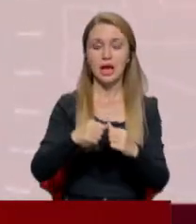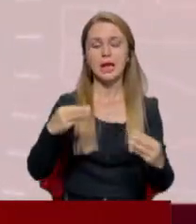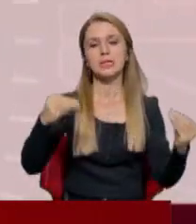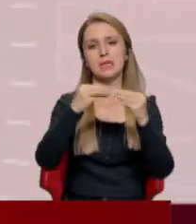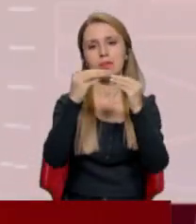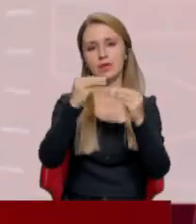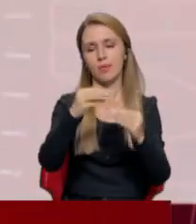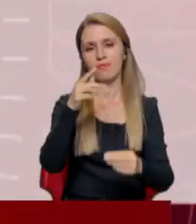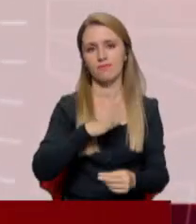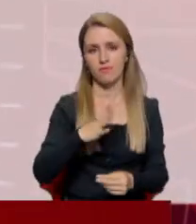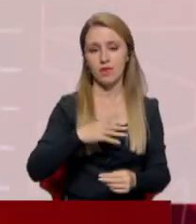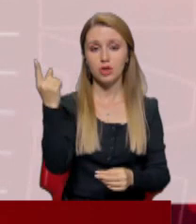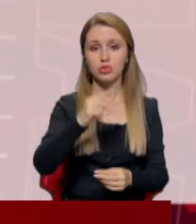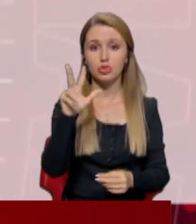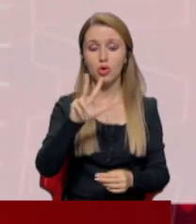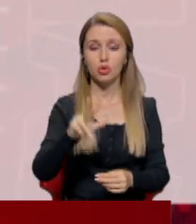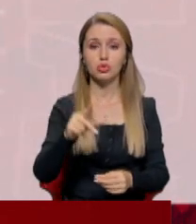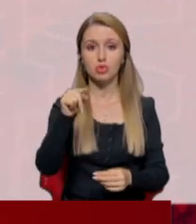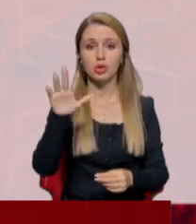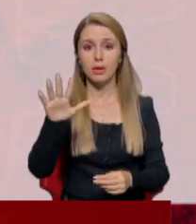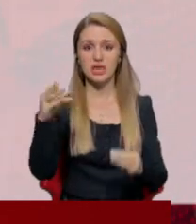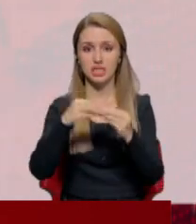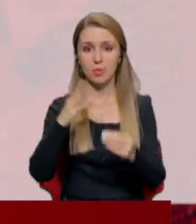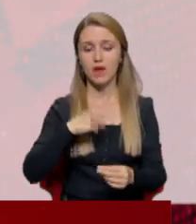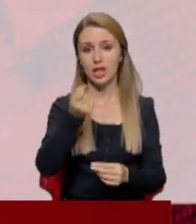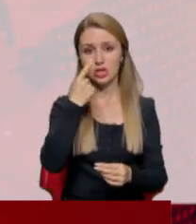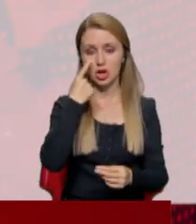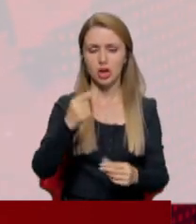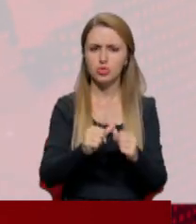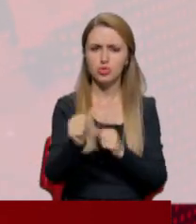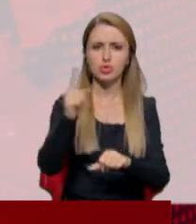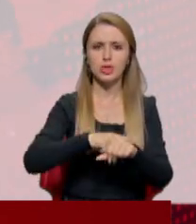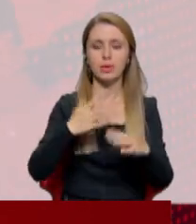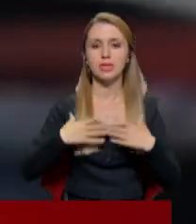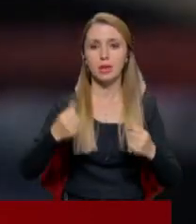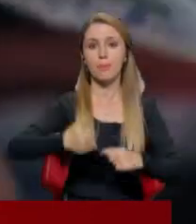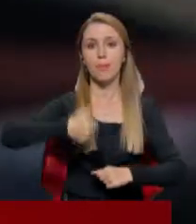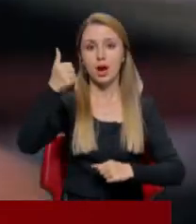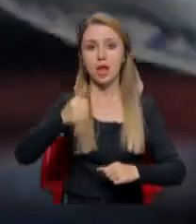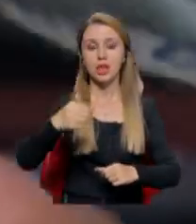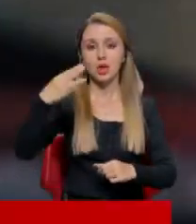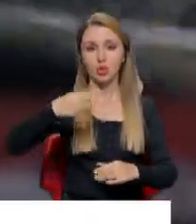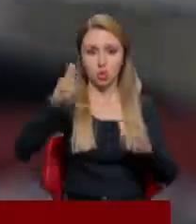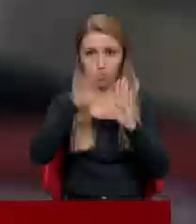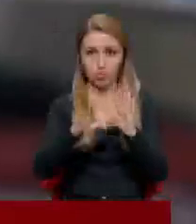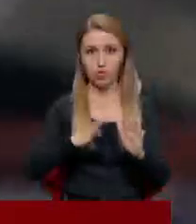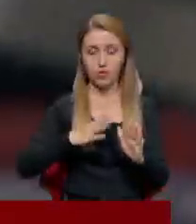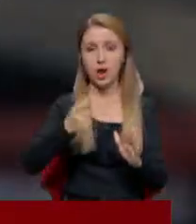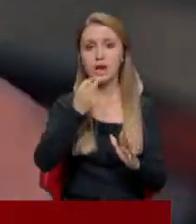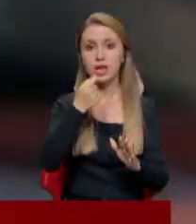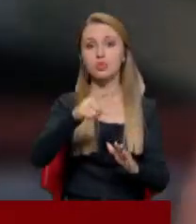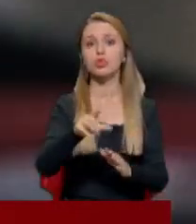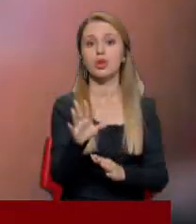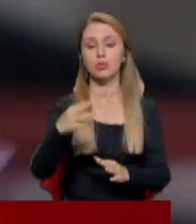zamla uyandı. Bu kez ilaca %30,5 zam geldi. Uzun süredir Sağlık Bakanlığı'nın düşük tuttuğu euro kuru nedeniyle ilaç